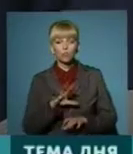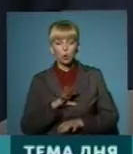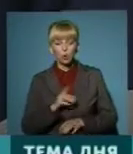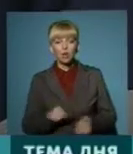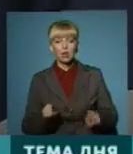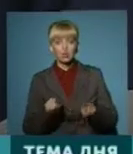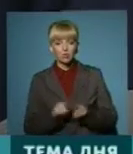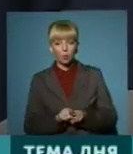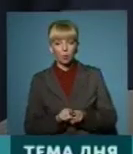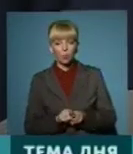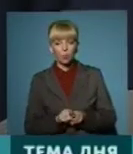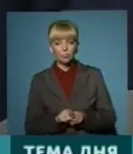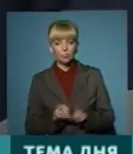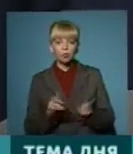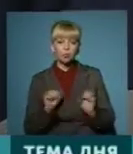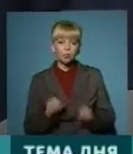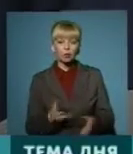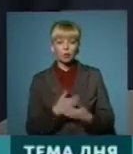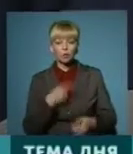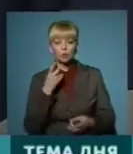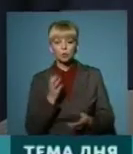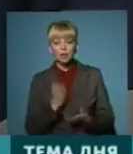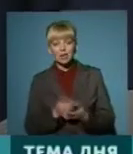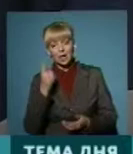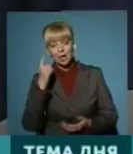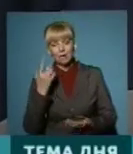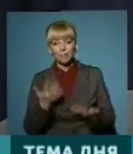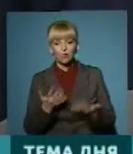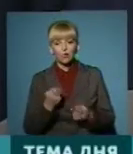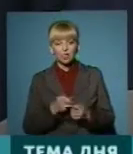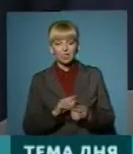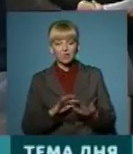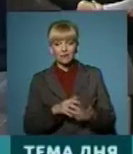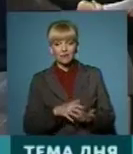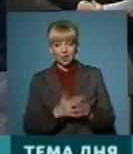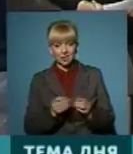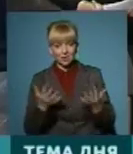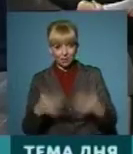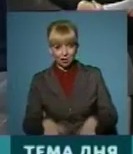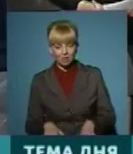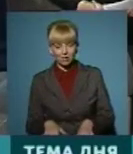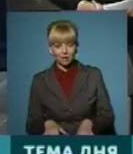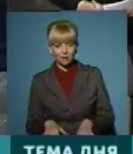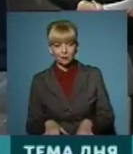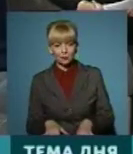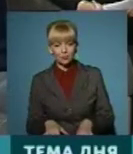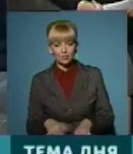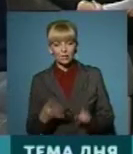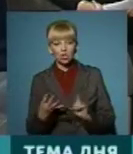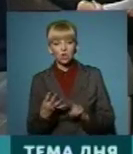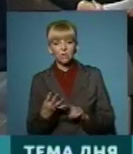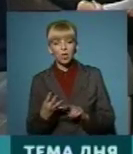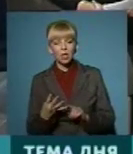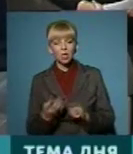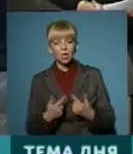І в такому ракурсі, чи можемо ми говорити, що є ймовірність, що ці села, які втратили от четверту